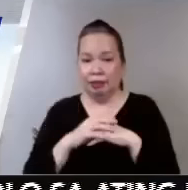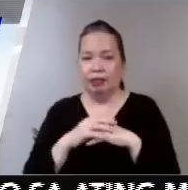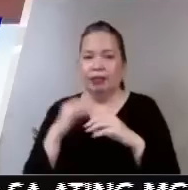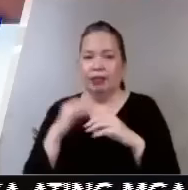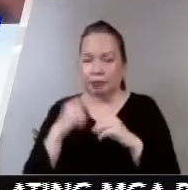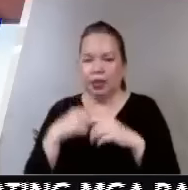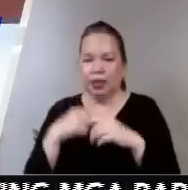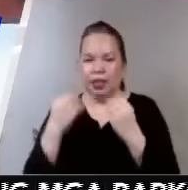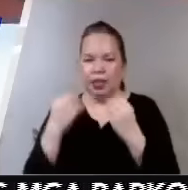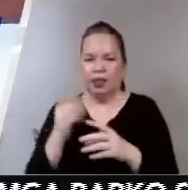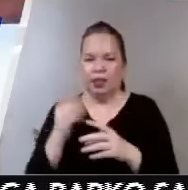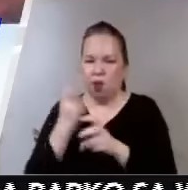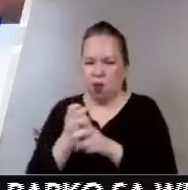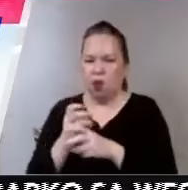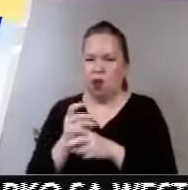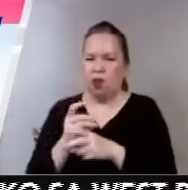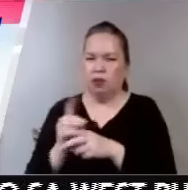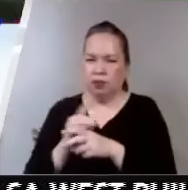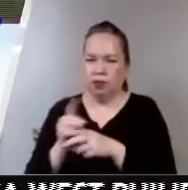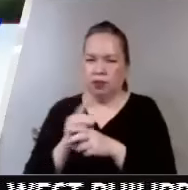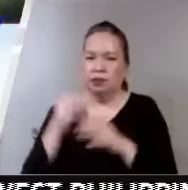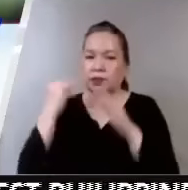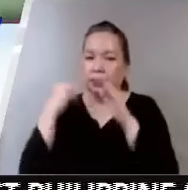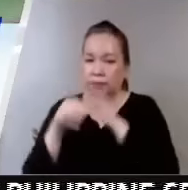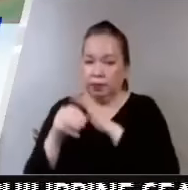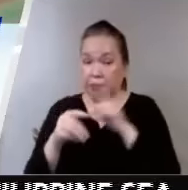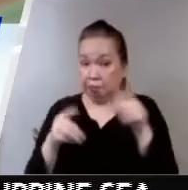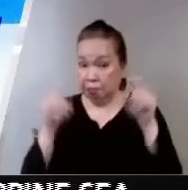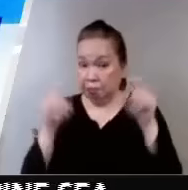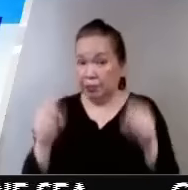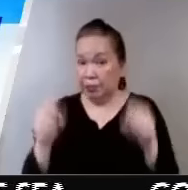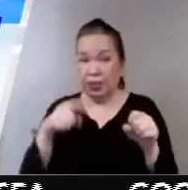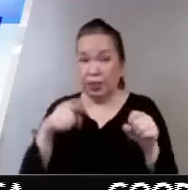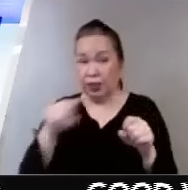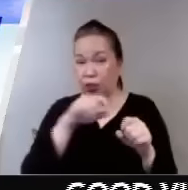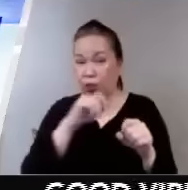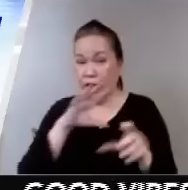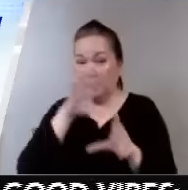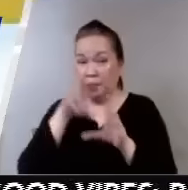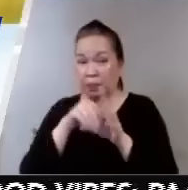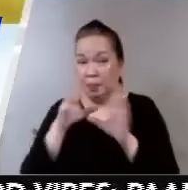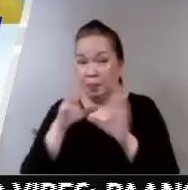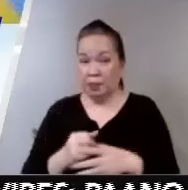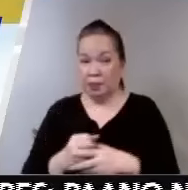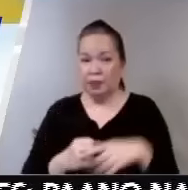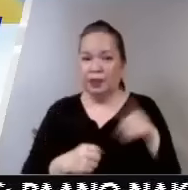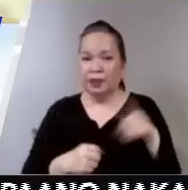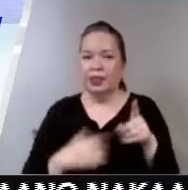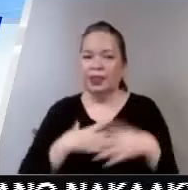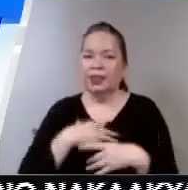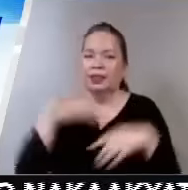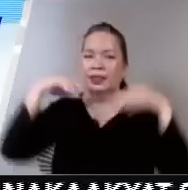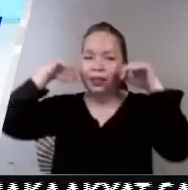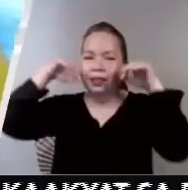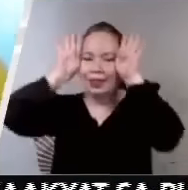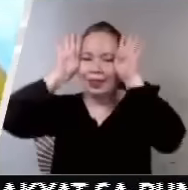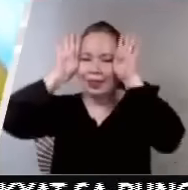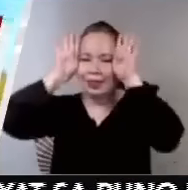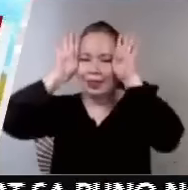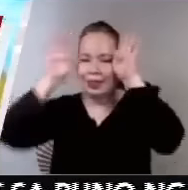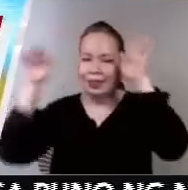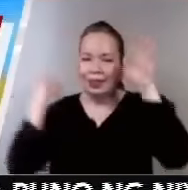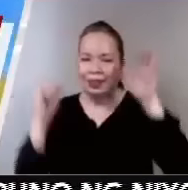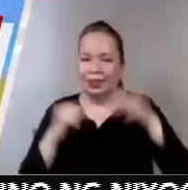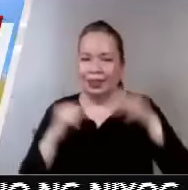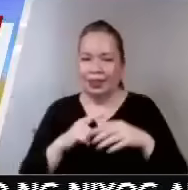pahirap ang mga misyon. Kayanin kaya ito ng mga runners? Gusto ko na po mag-back out talaga. Nilalagay ko sa kokote